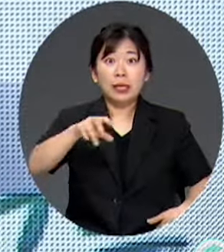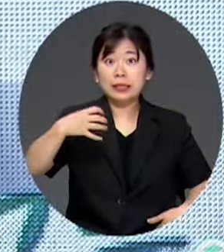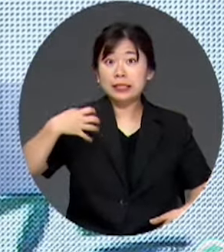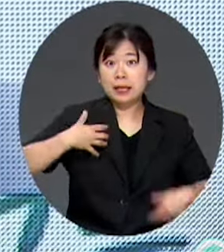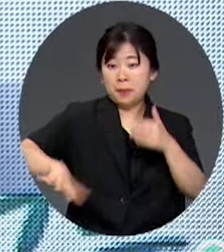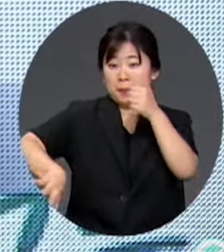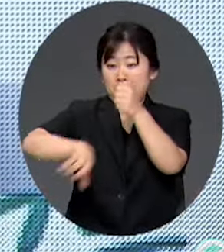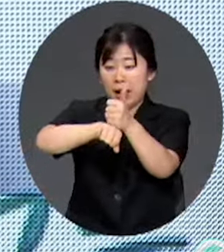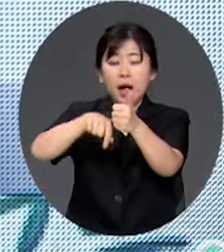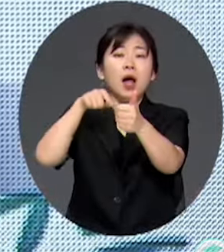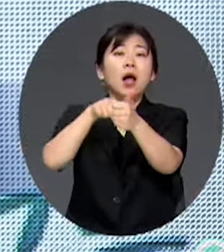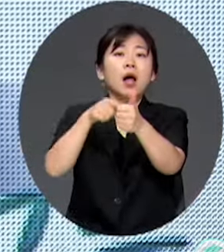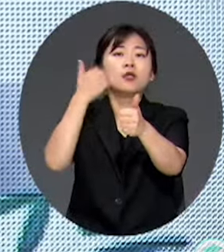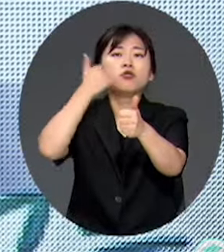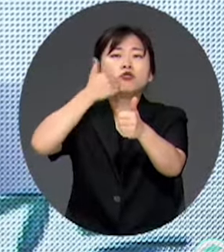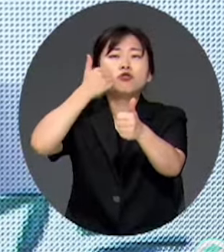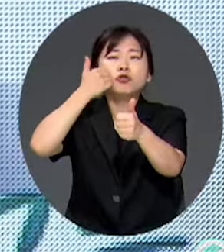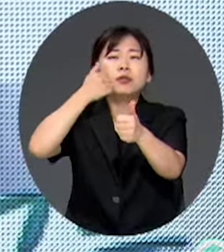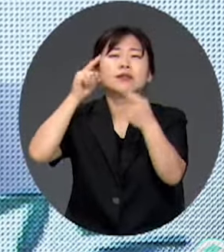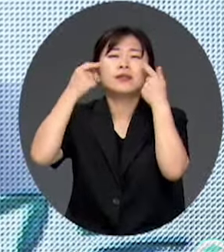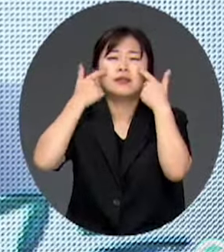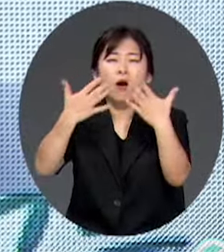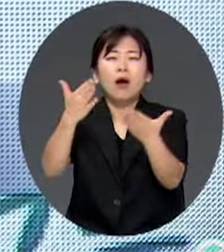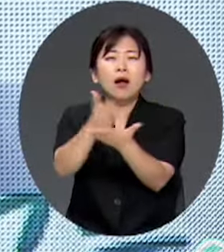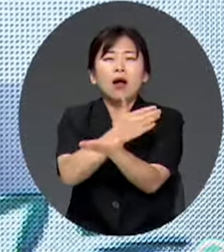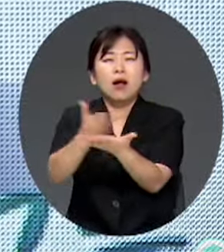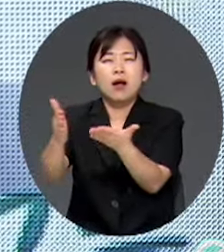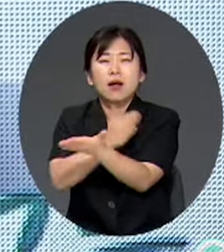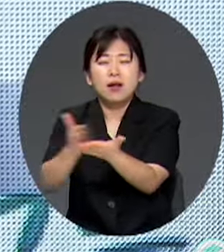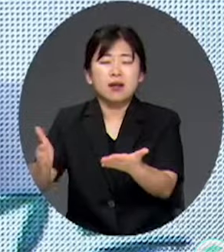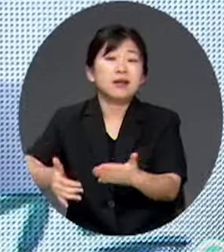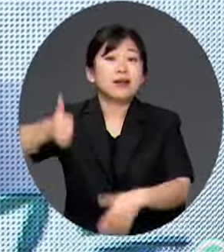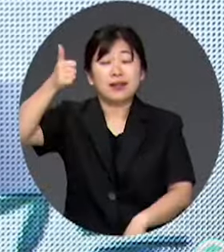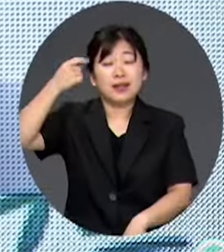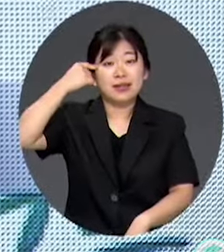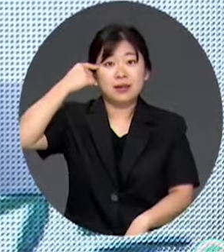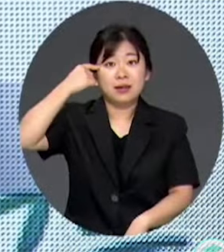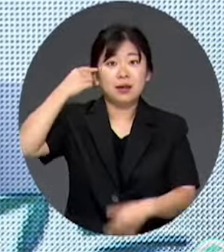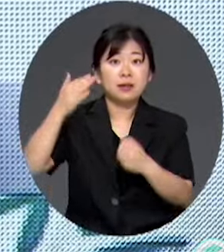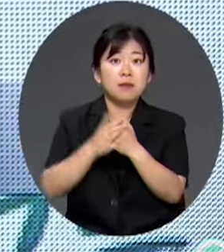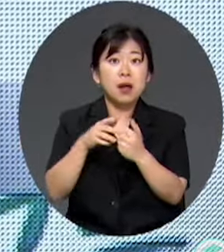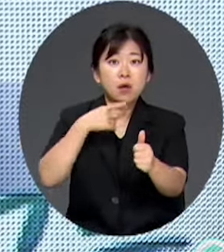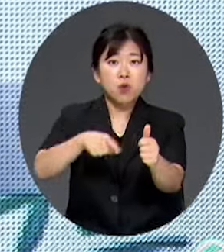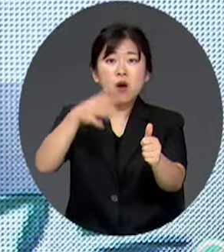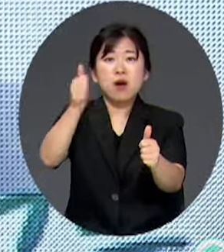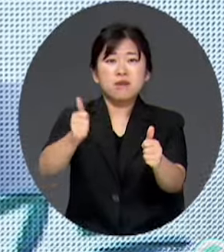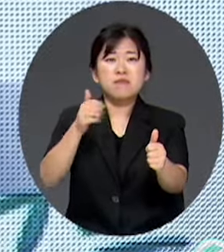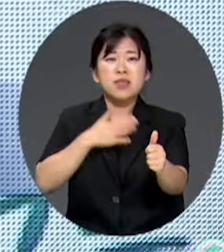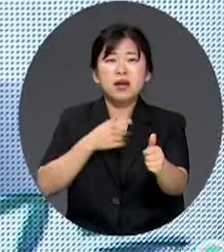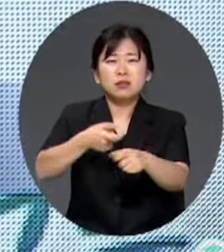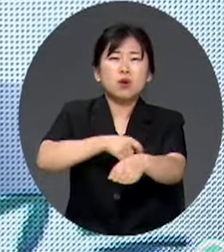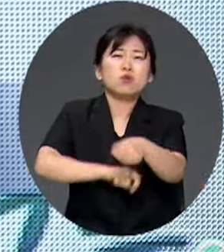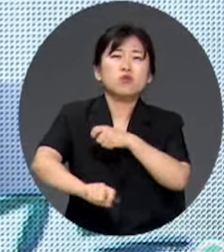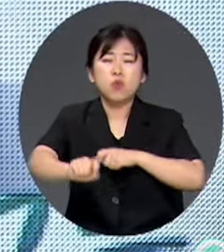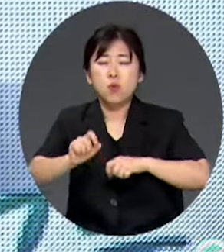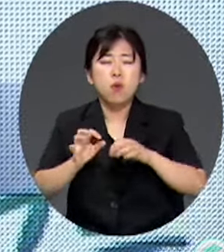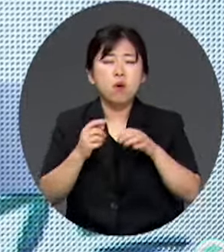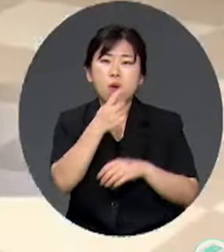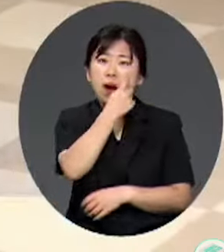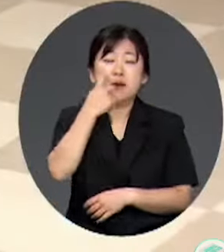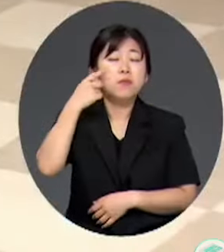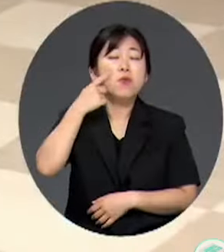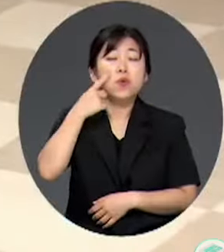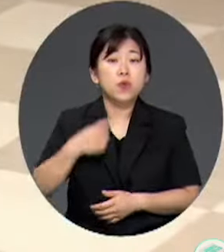어떻게 분담할 것인가, 이것을 가지고 서로가 머리를 맞대는 게 맞다고 생각하고요. 교육감이 이 일에 대해서 좀 더 적극적으로